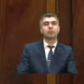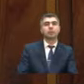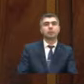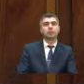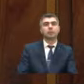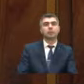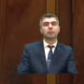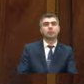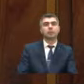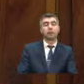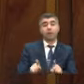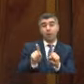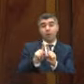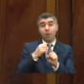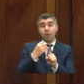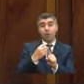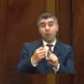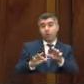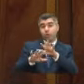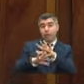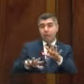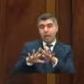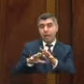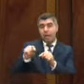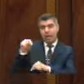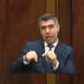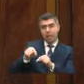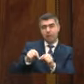وهو التوجه الاجتماعي الذي تبلور في مختلف